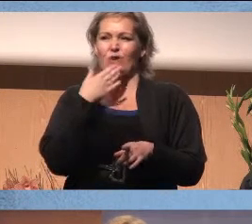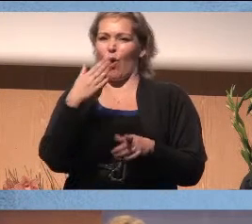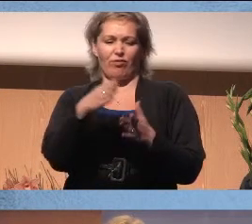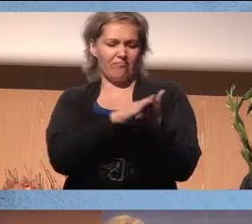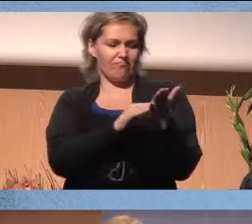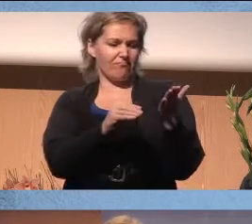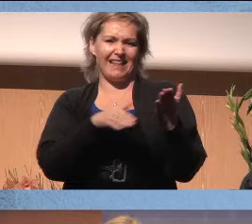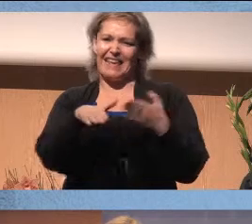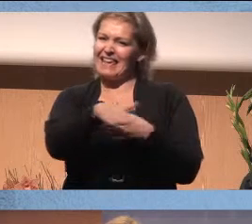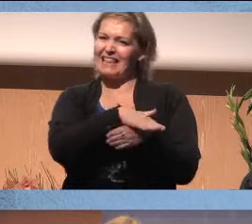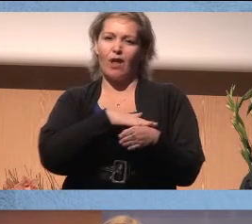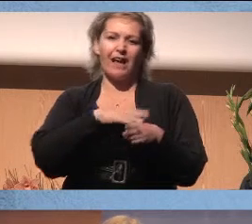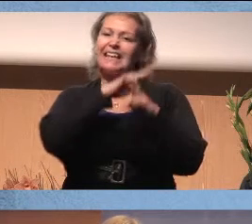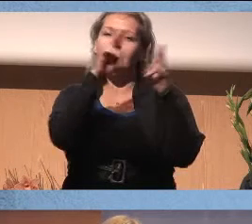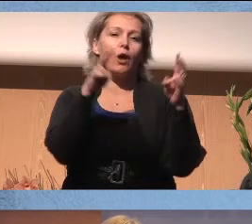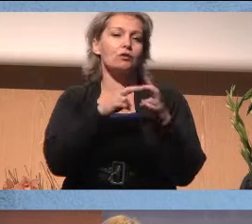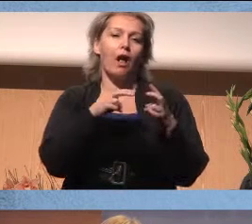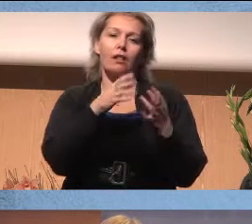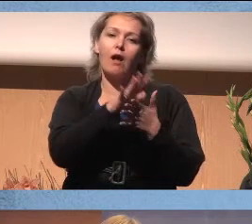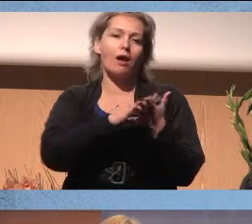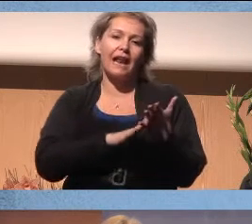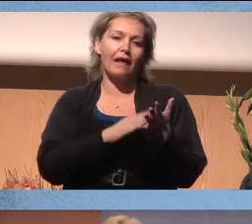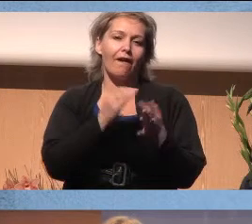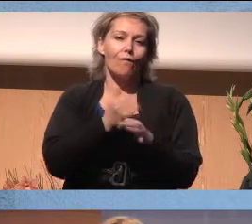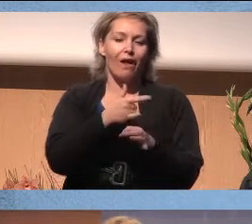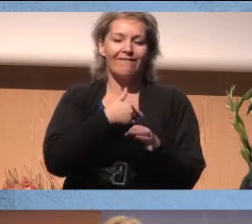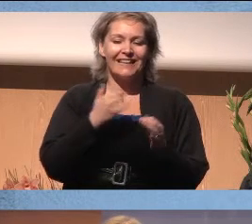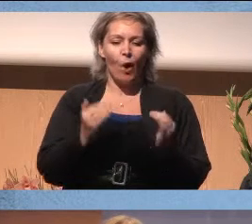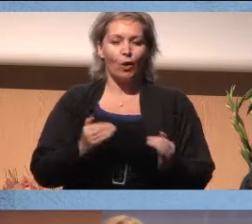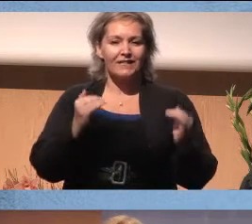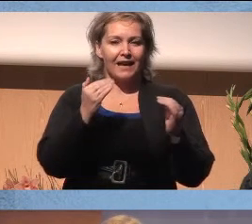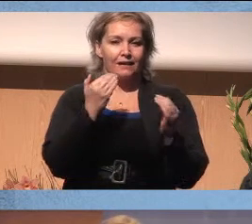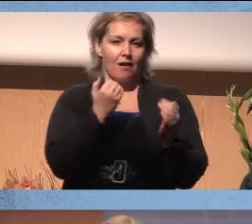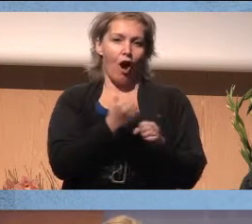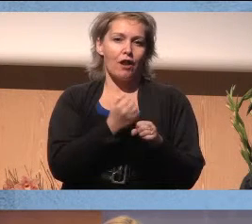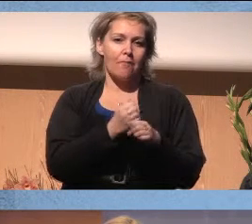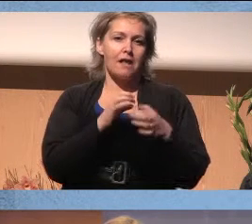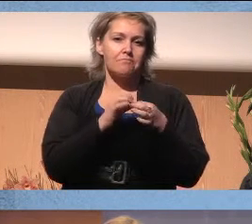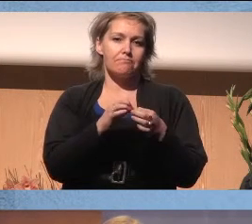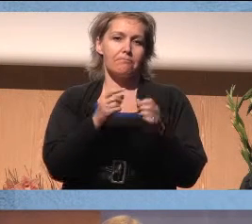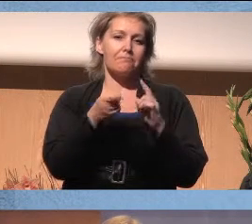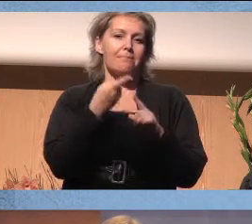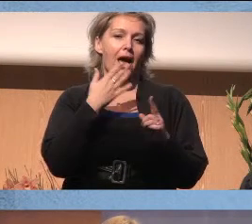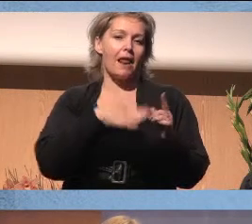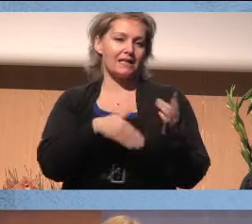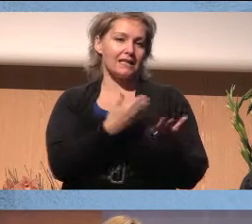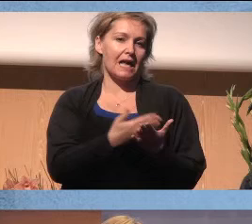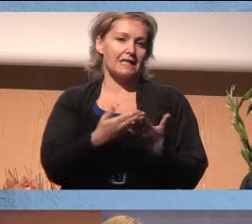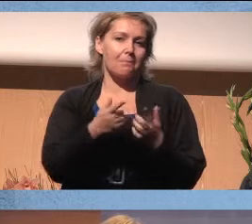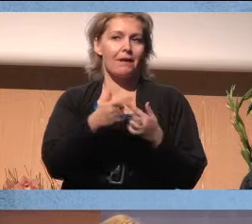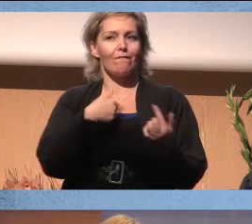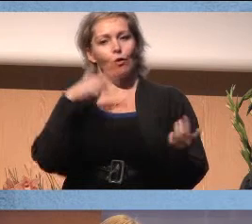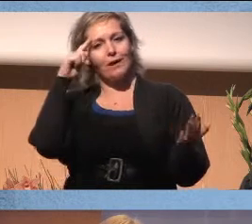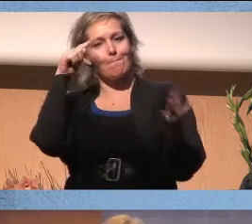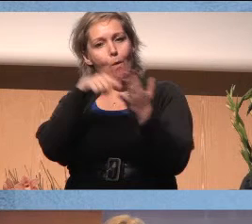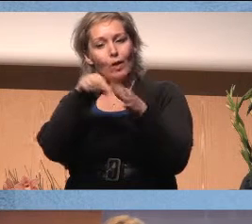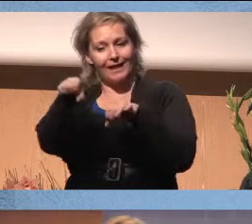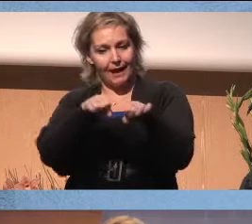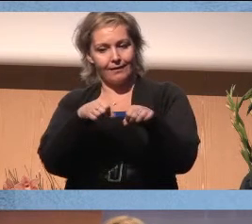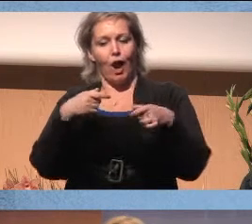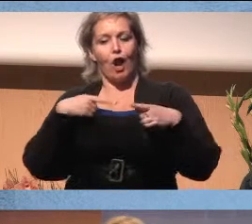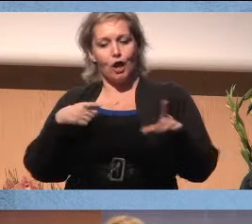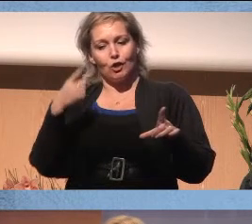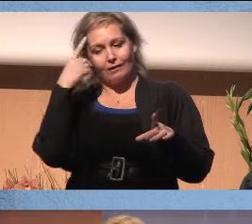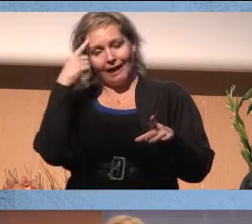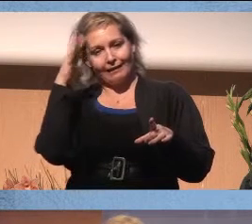i internasjonale kartlegginger i Norge på måten å organisere arbeid i primærhelsetjenesten på. Og vi har som ambisjon i denne regjeringen å lykkes med å